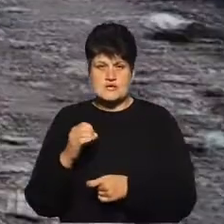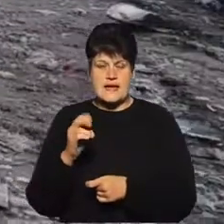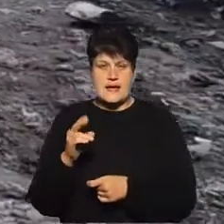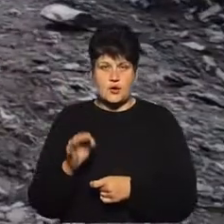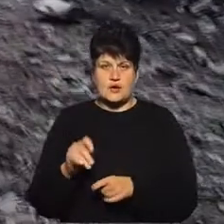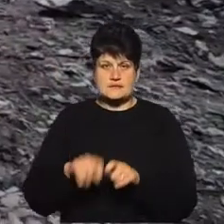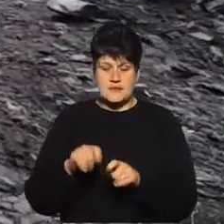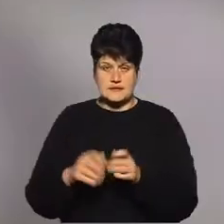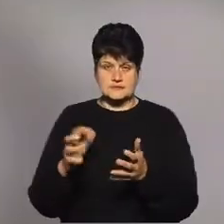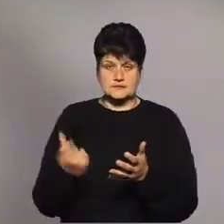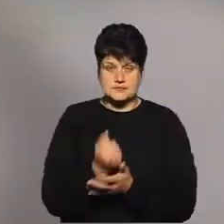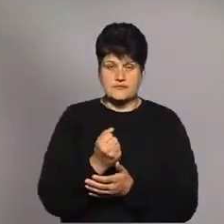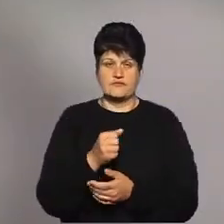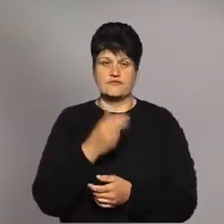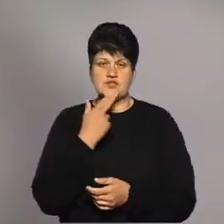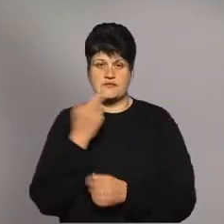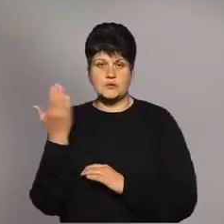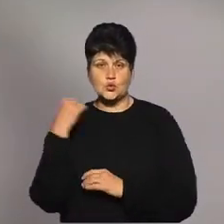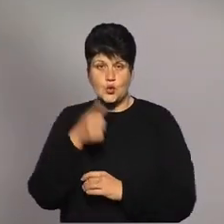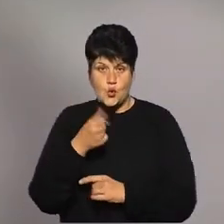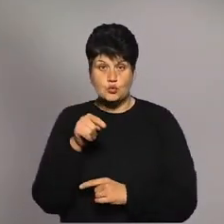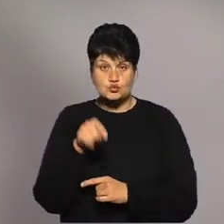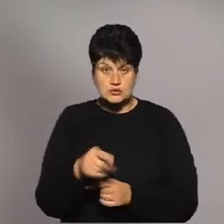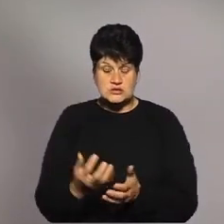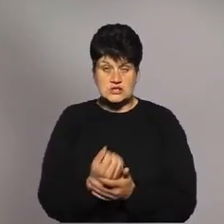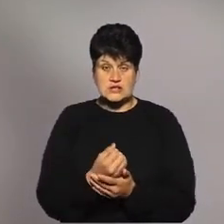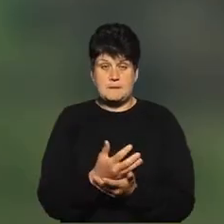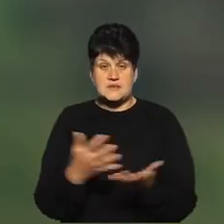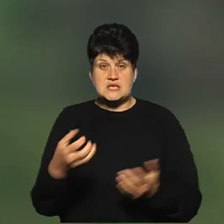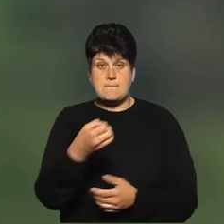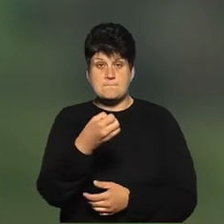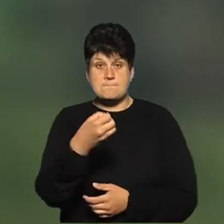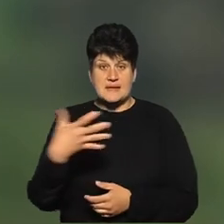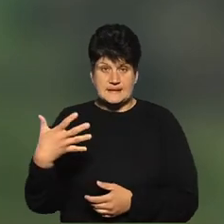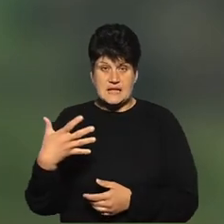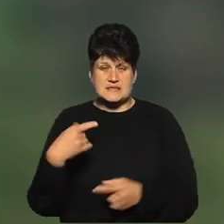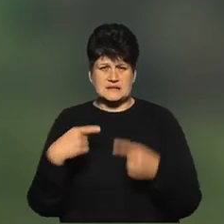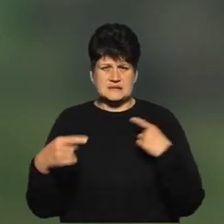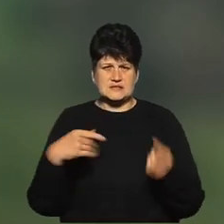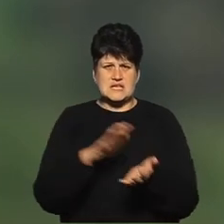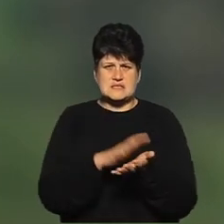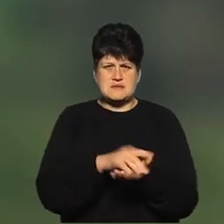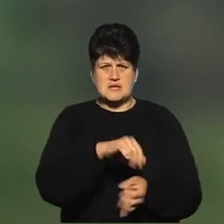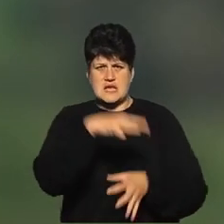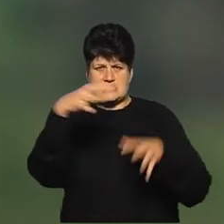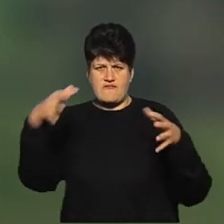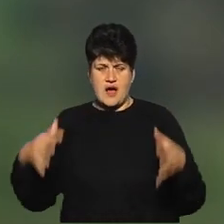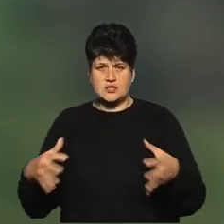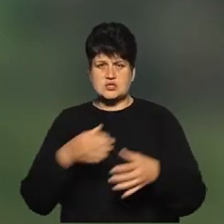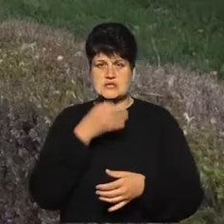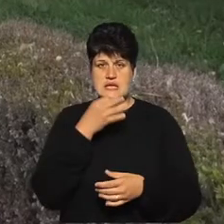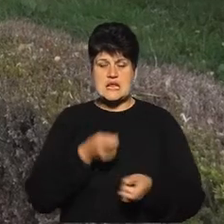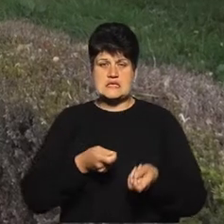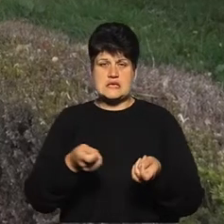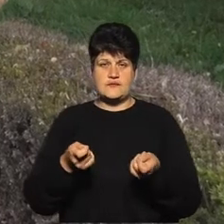у червні минулого року. Тоді на території громади виявили більше 15 несанкціонованих сміттєзвалищ, розповіла завідувачка